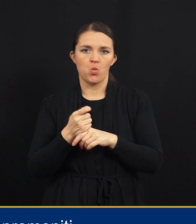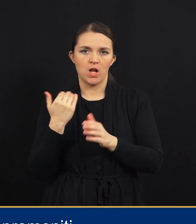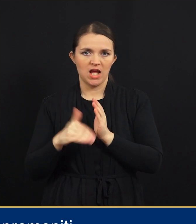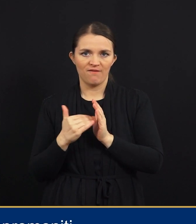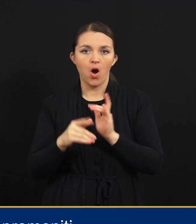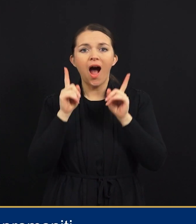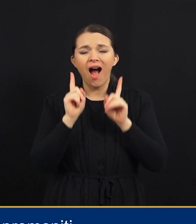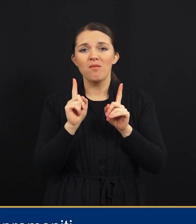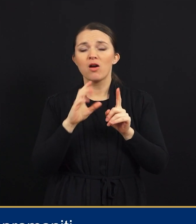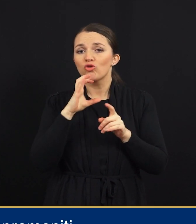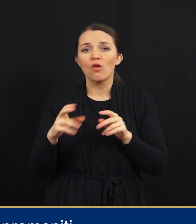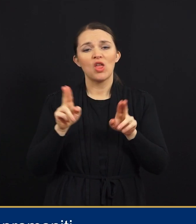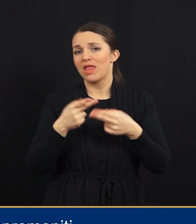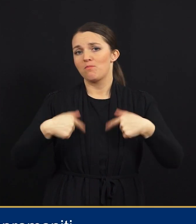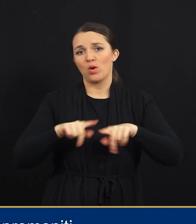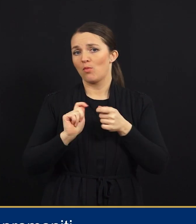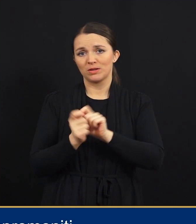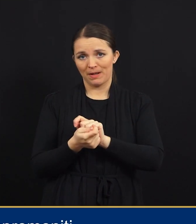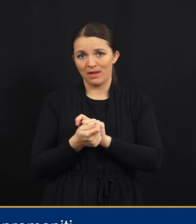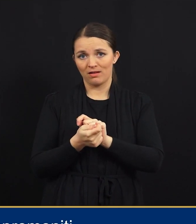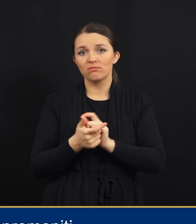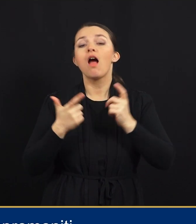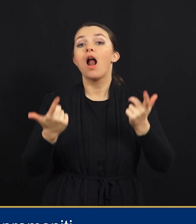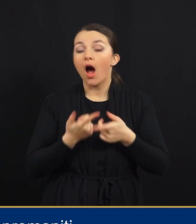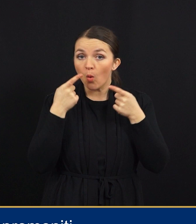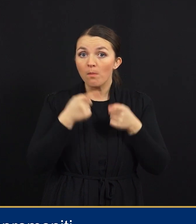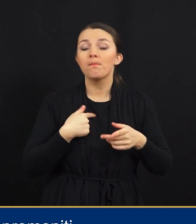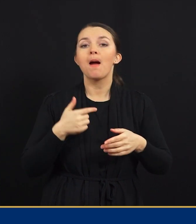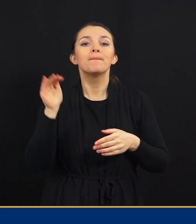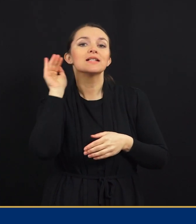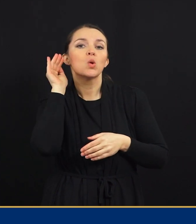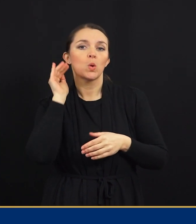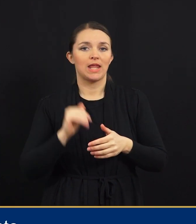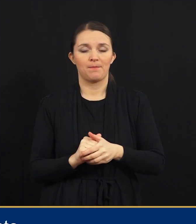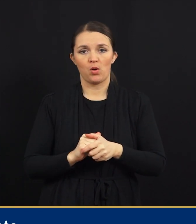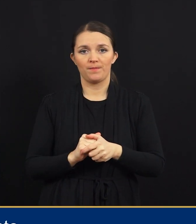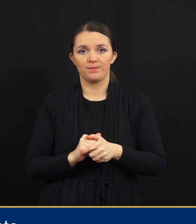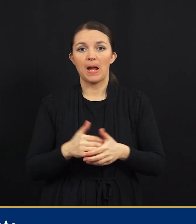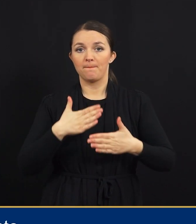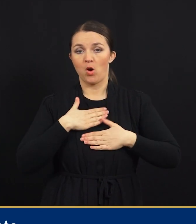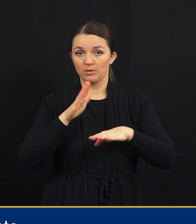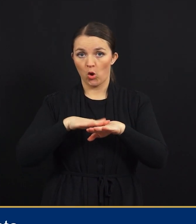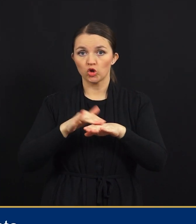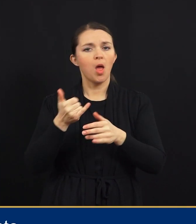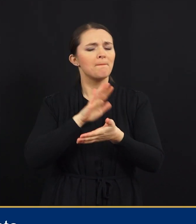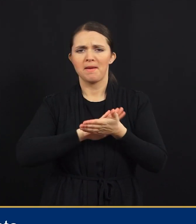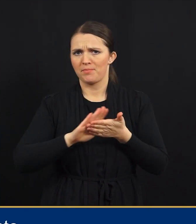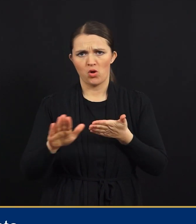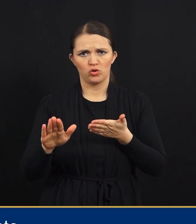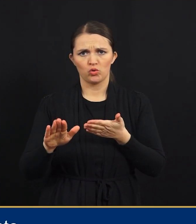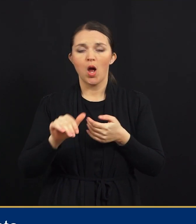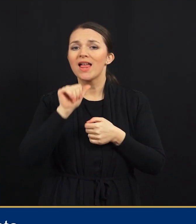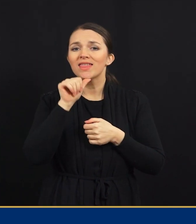Vendar zgodovine ne moremo spremeniti, lahko pa ji prisluhnemo. Moje sporočilo je preprosto: